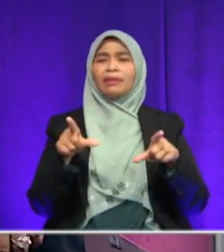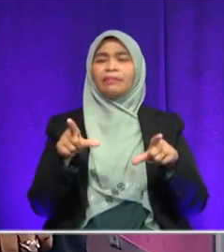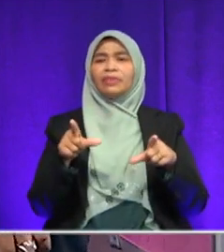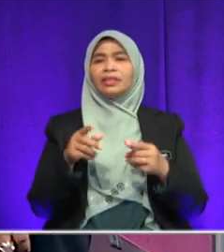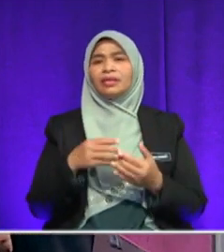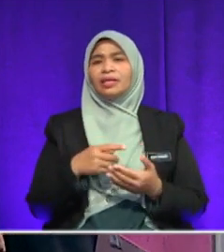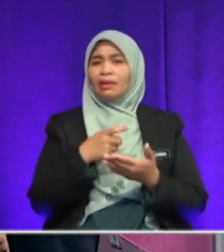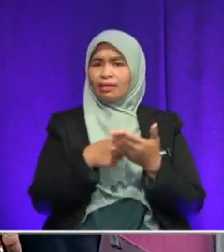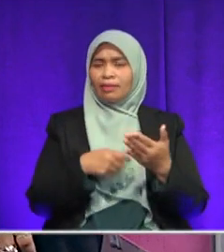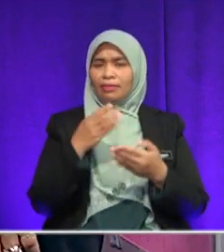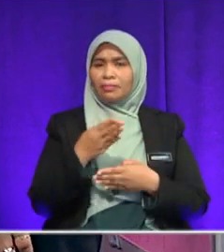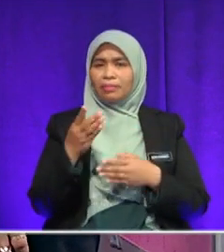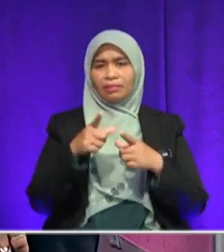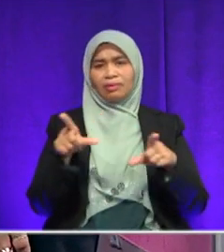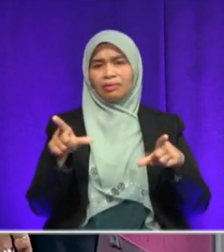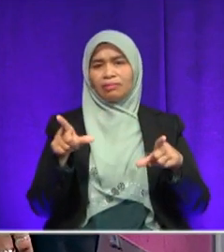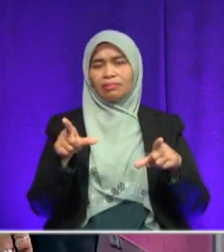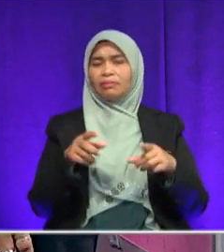juga sebenarnya